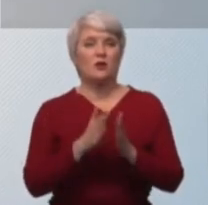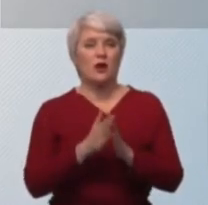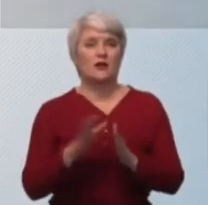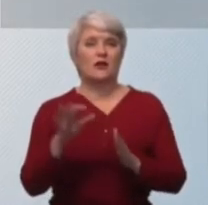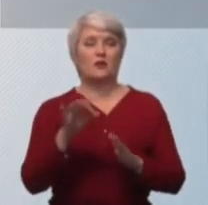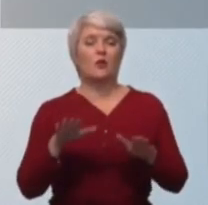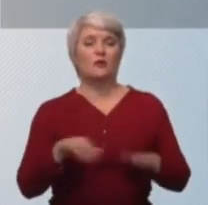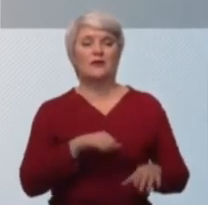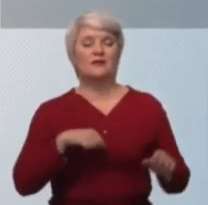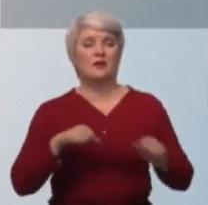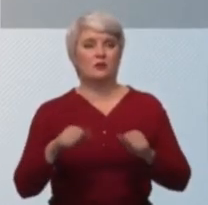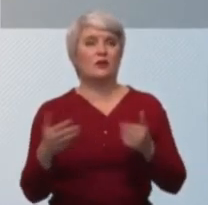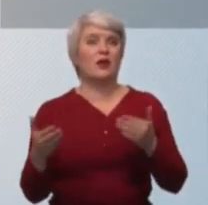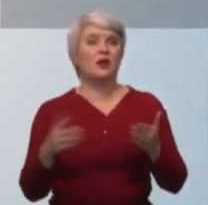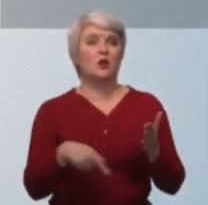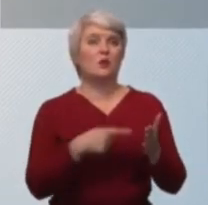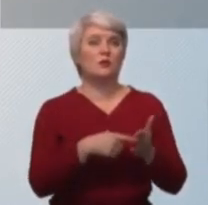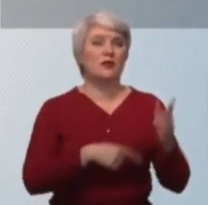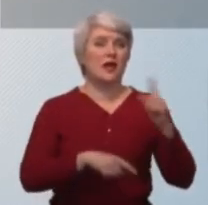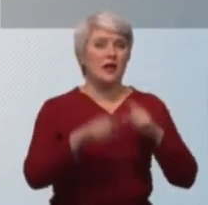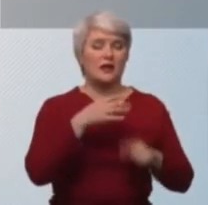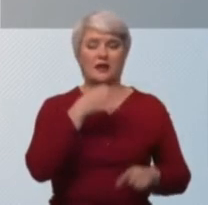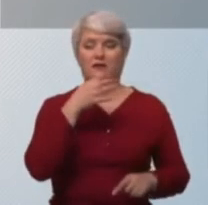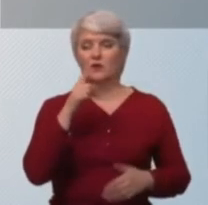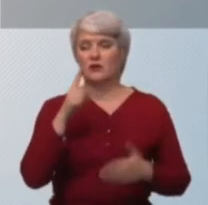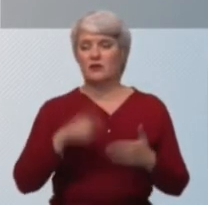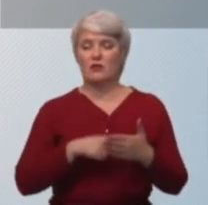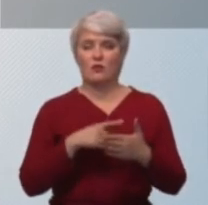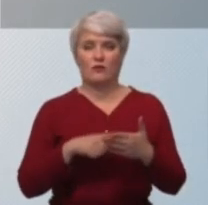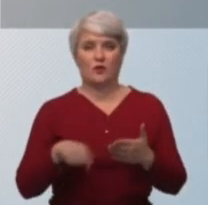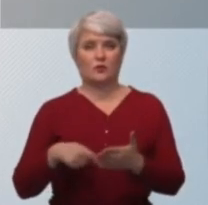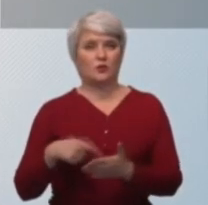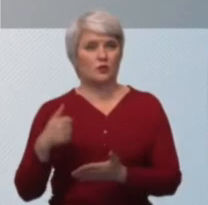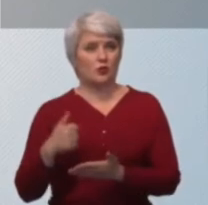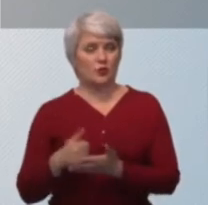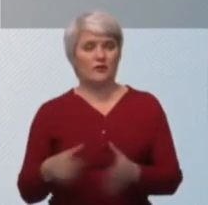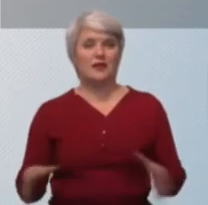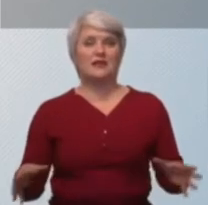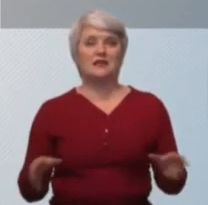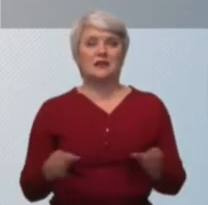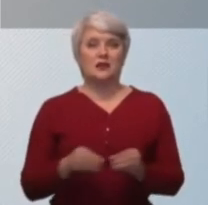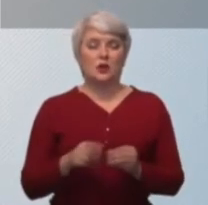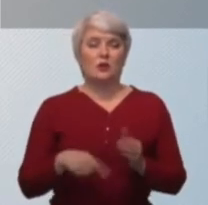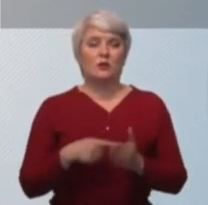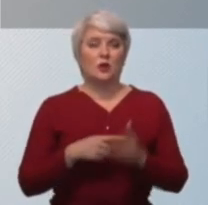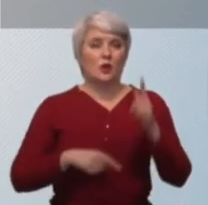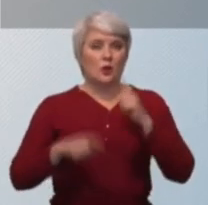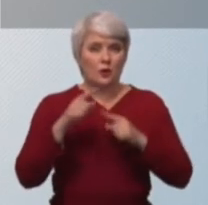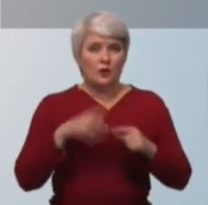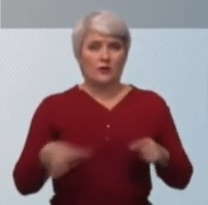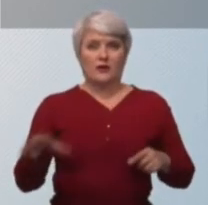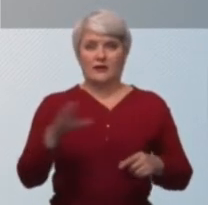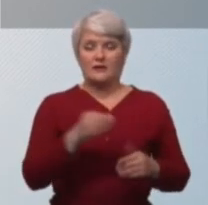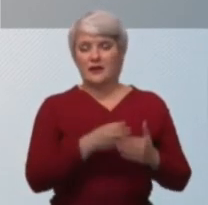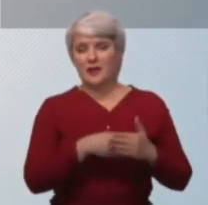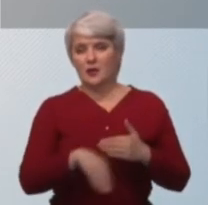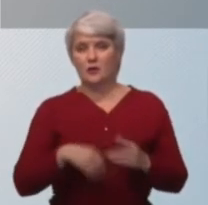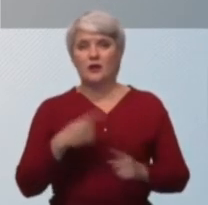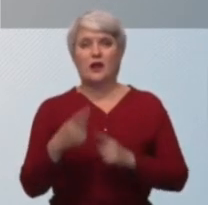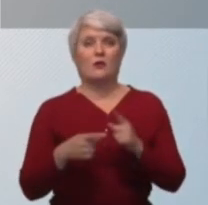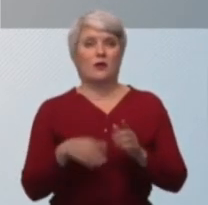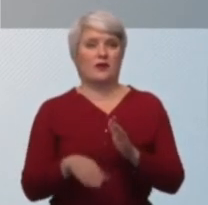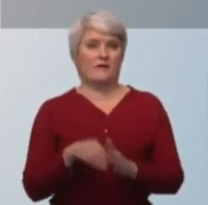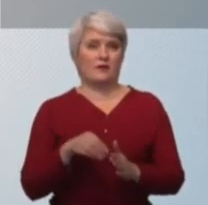самоврядування. І у разі, якщо міська рада висловлює недовіру міському голові, то вона разом з міською радою уходить на перевибори. Знаєте, тобто я разом.